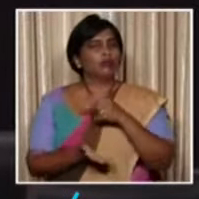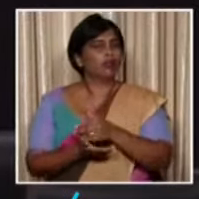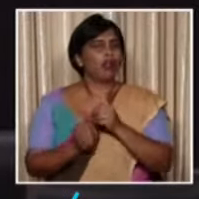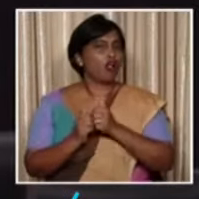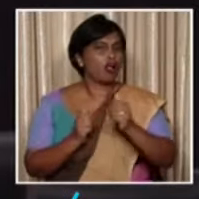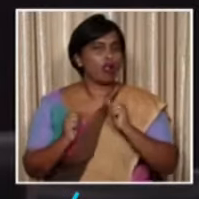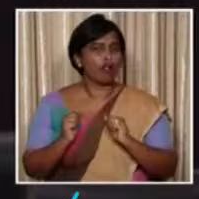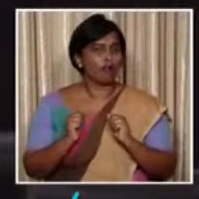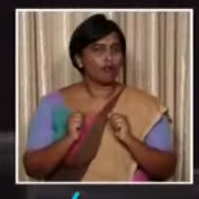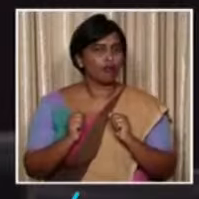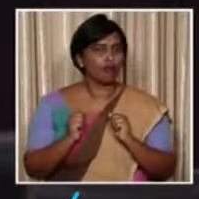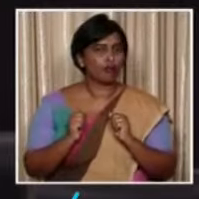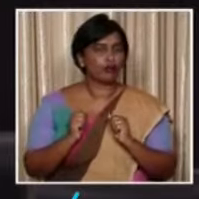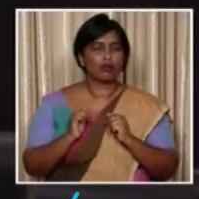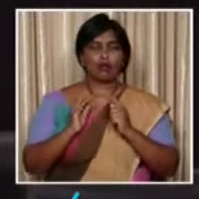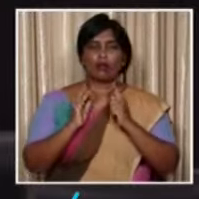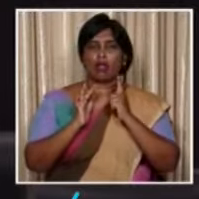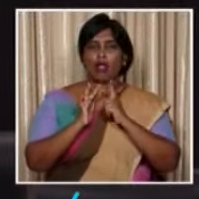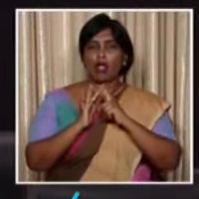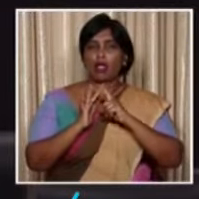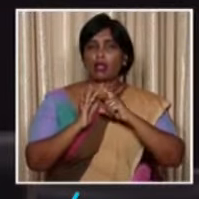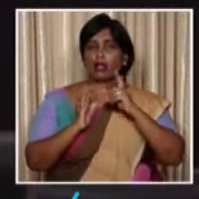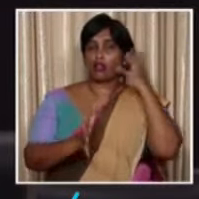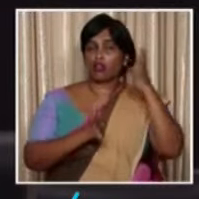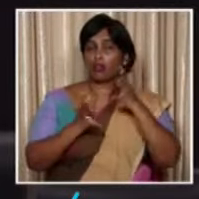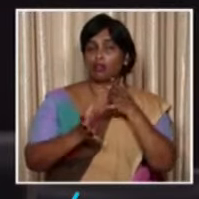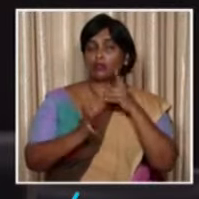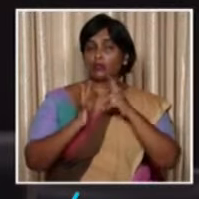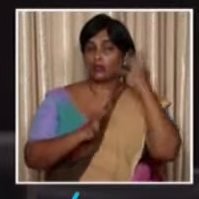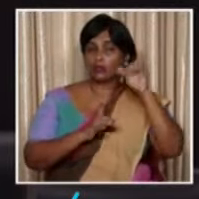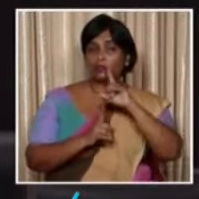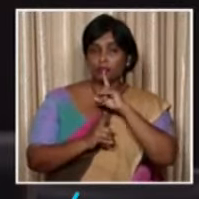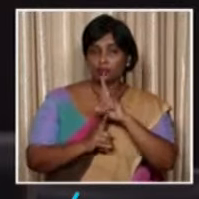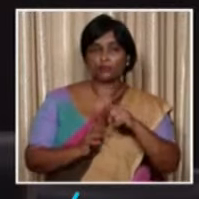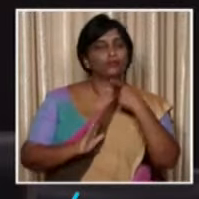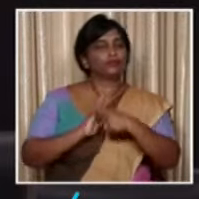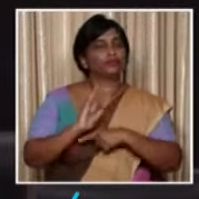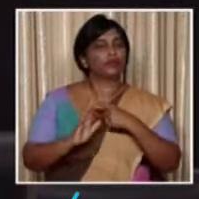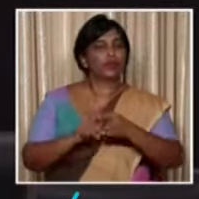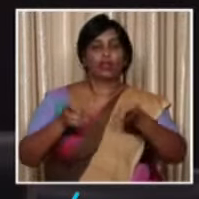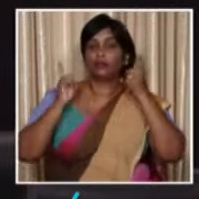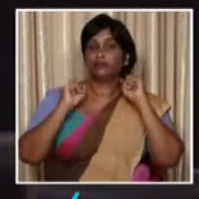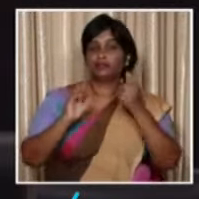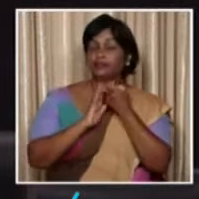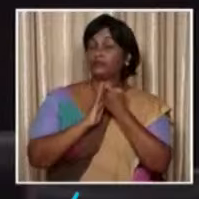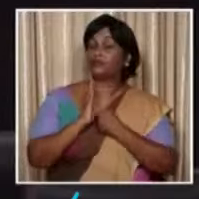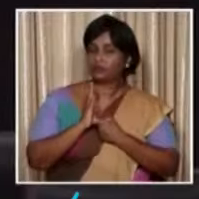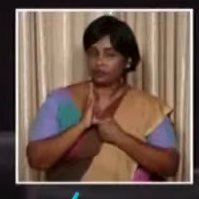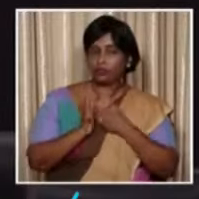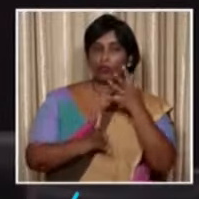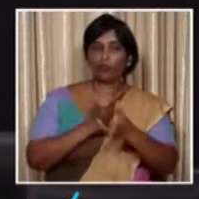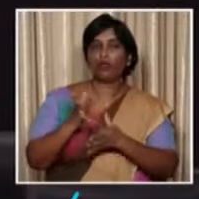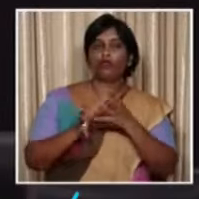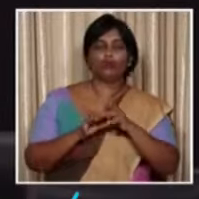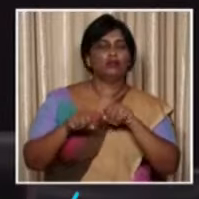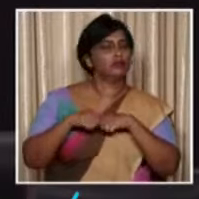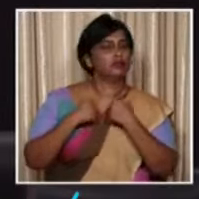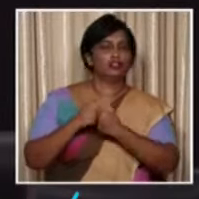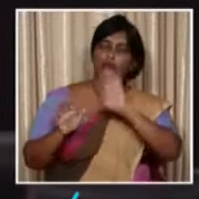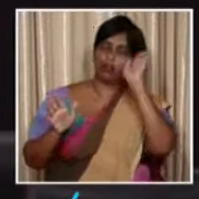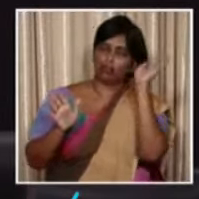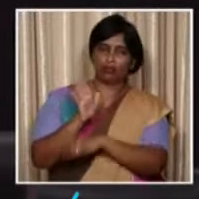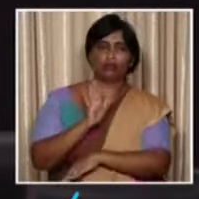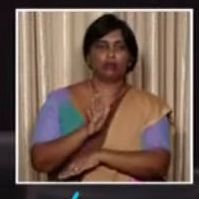මොකද්ද ජාත්‍යන්තර පාපන්දු සංගමයේ ඉල්ලුවේ ලංකාවේ ක්‍රීඩා නීතියෙන් පාපන්දු සංගමයේ ඉවත්